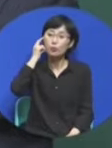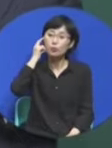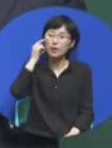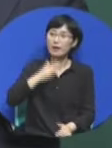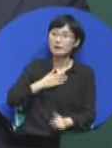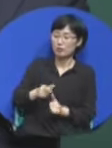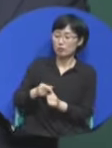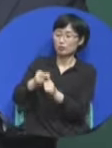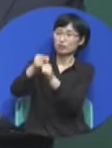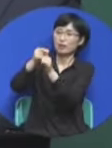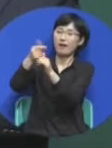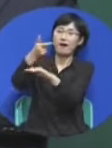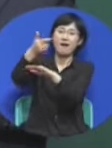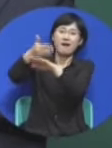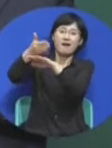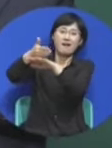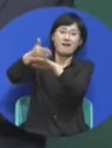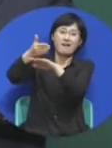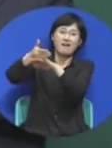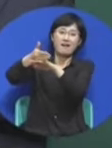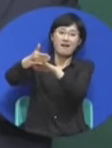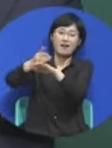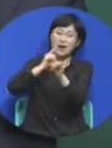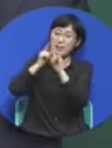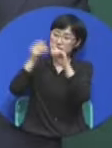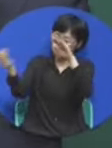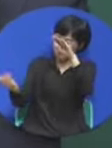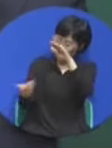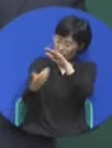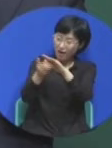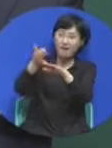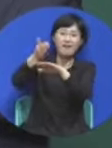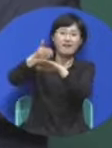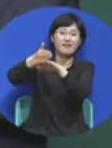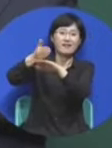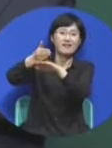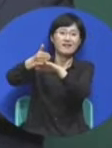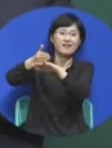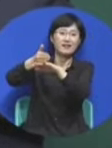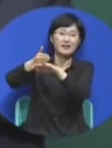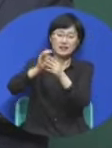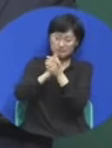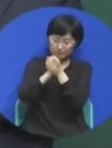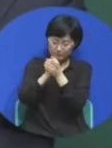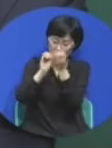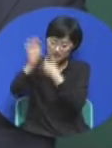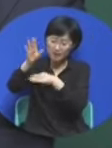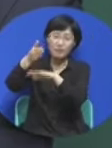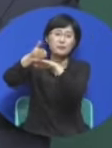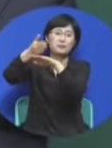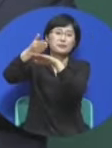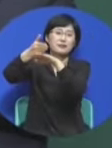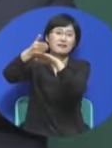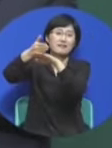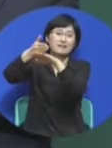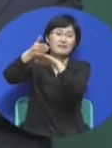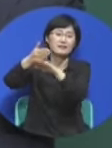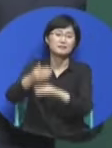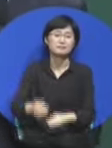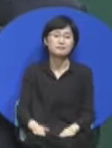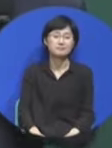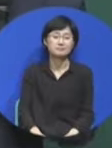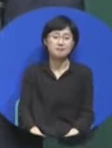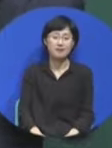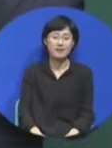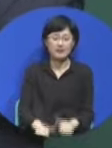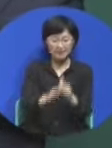은혜에 대한 감사. 是对救恩的恩惠的感谢. 말씀 성취에 대한 감사. 对话语成就的感谢. 기도 응답에 대한 감사.